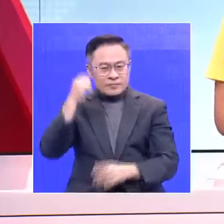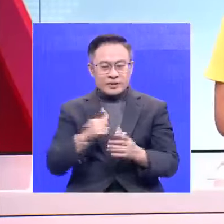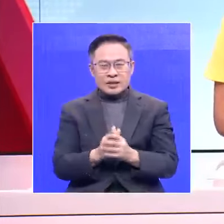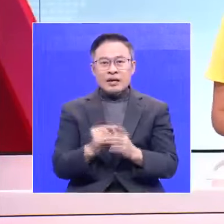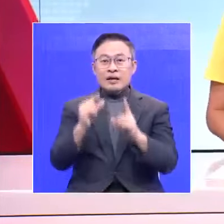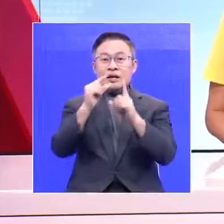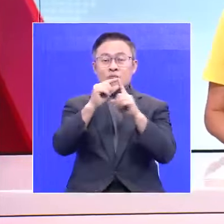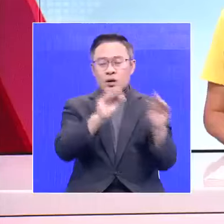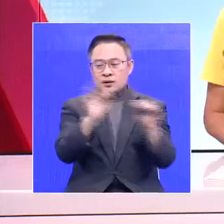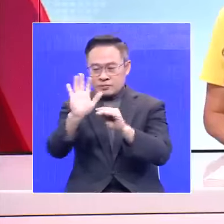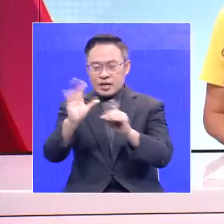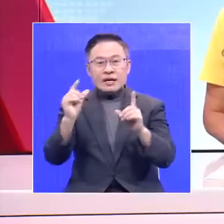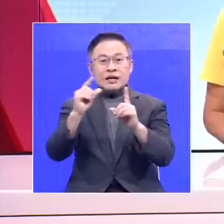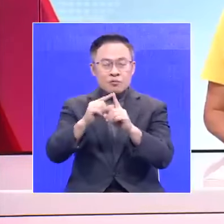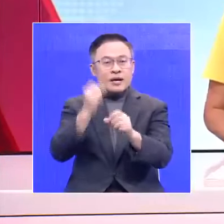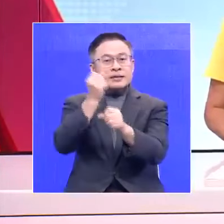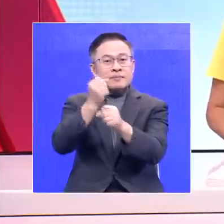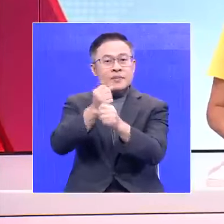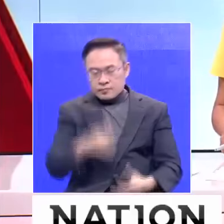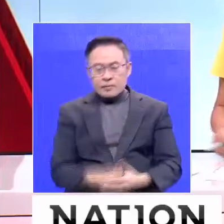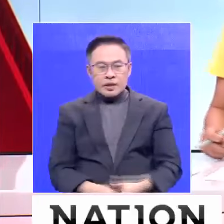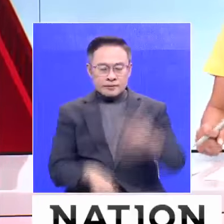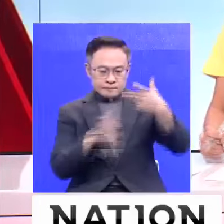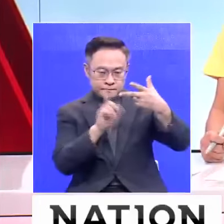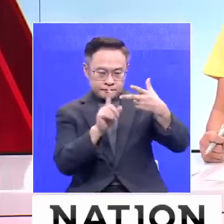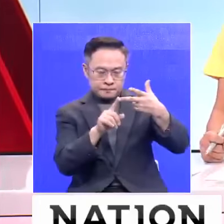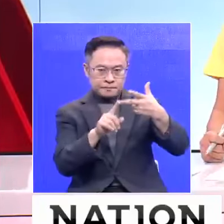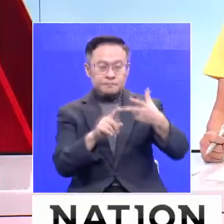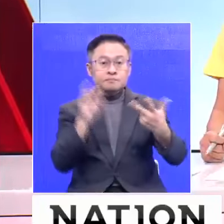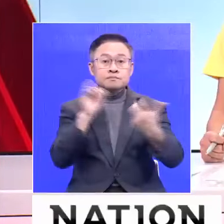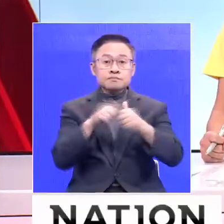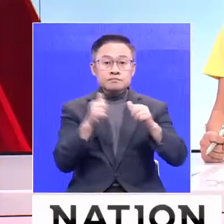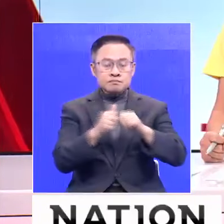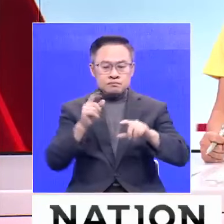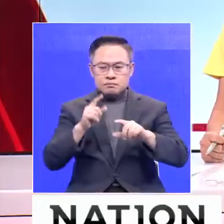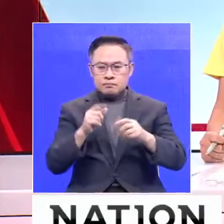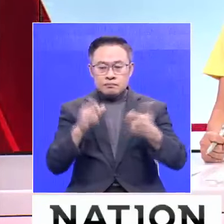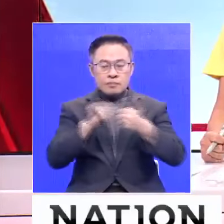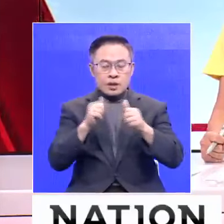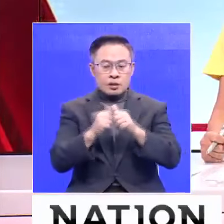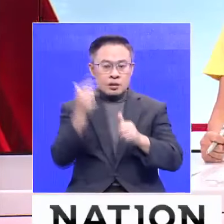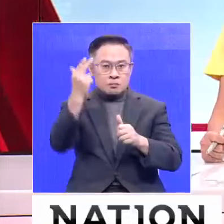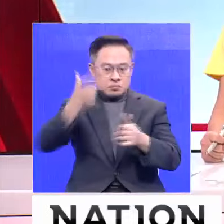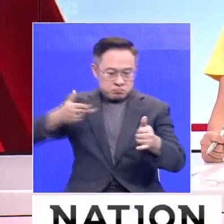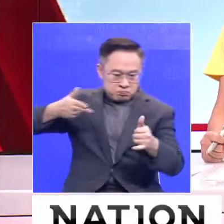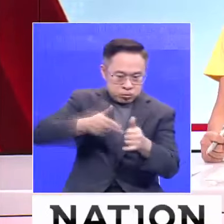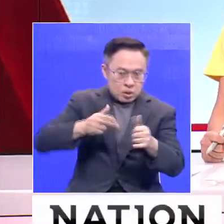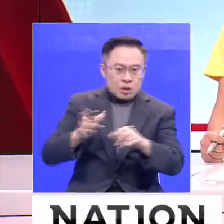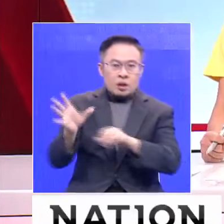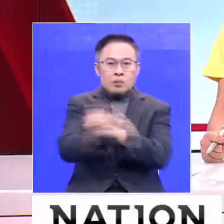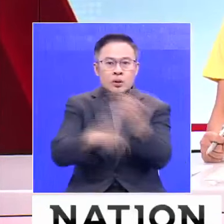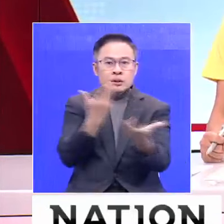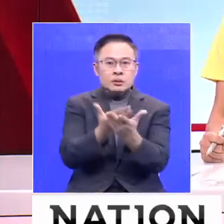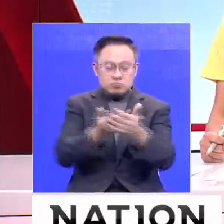พร้อม ยังไม่แล้วเสร็จเมื่อไหร่เดี๋ยวประกาศนะครับมีการจี้ชิงทรัพย์กัน3,300,000 บาทนะ